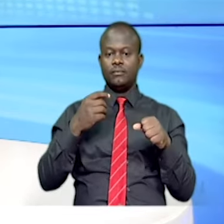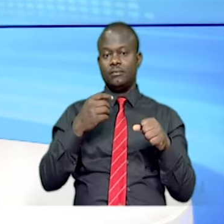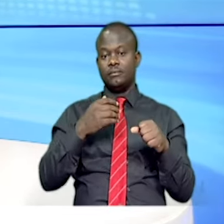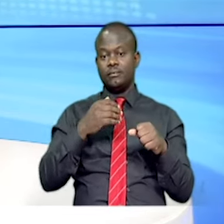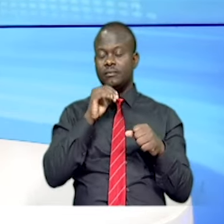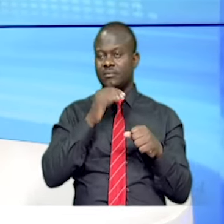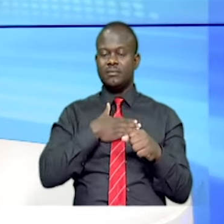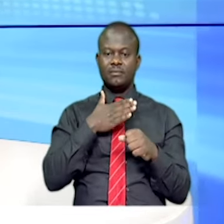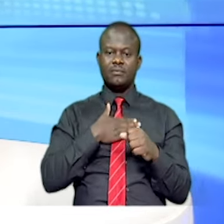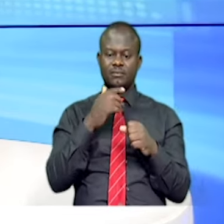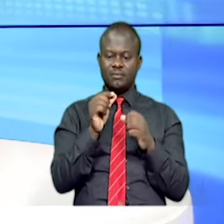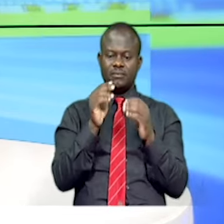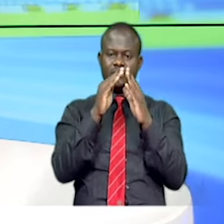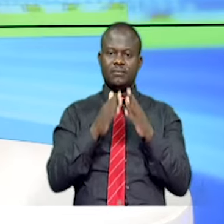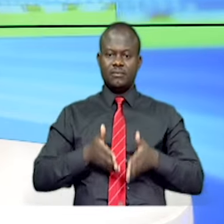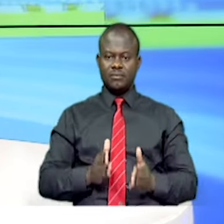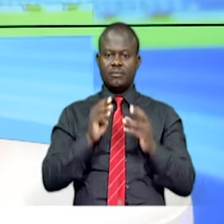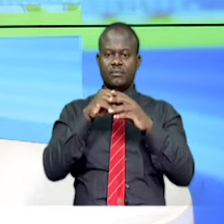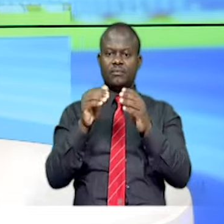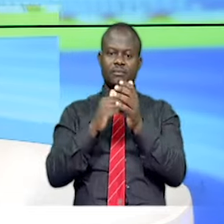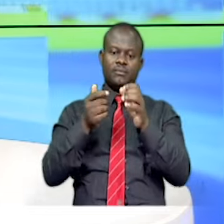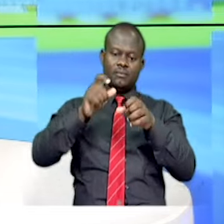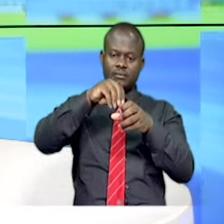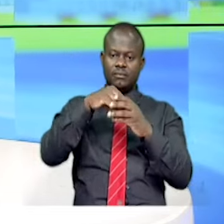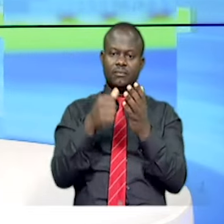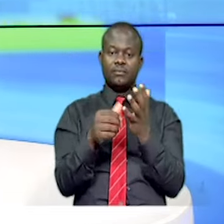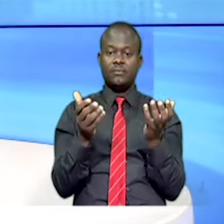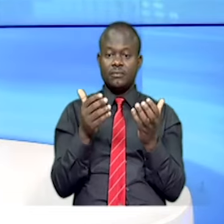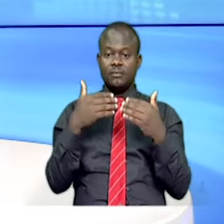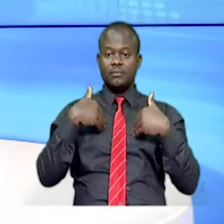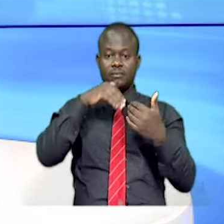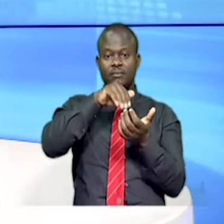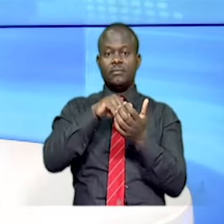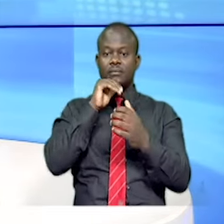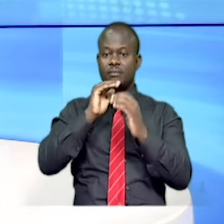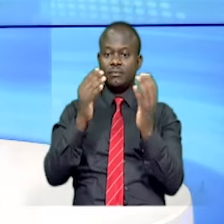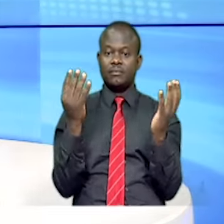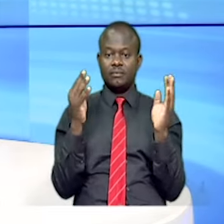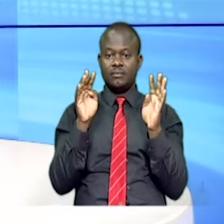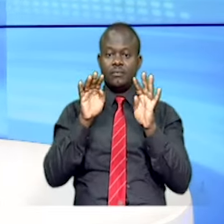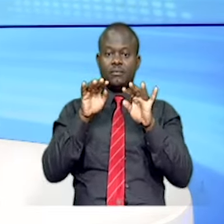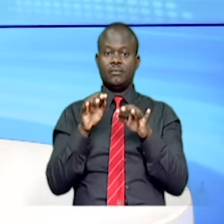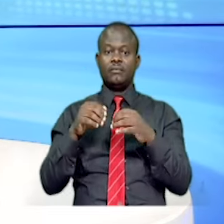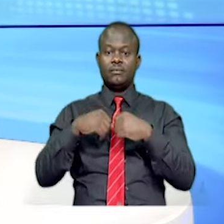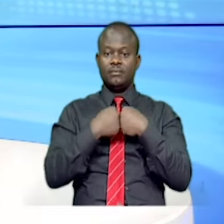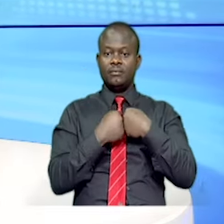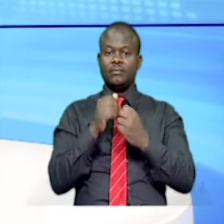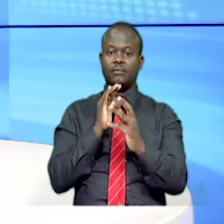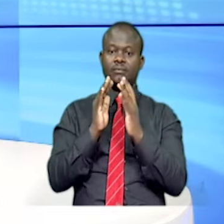bw'inzu babyariramo noneho hagakubitaho n'ikibazo cy'uko ikigonderabuzima kitazitiye ku buryo kivogerwa